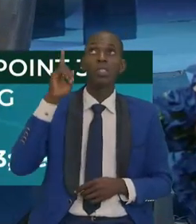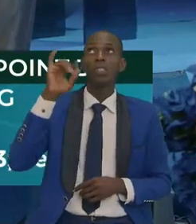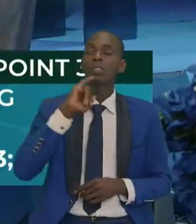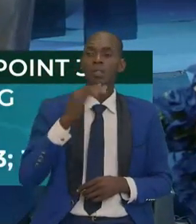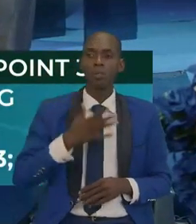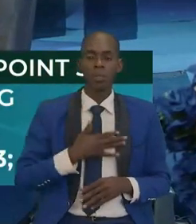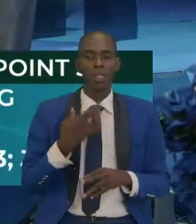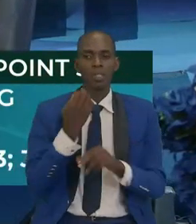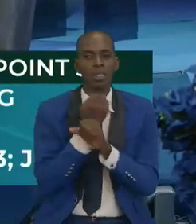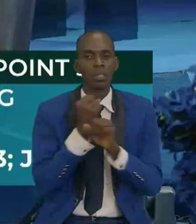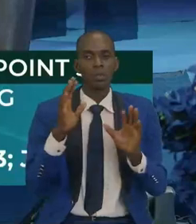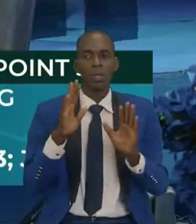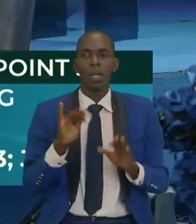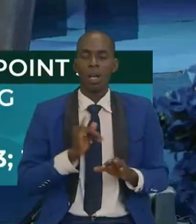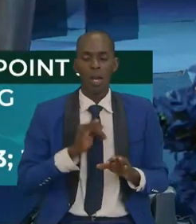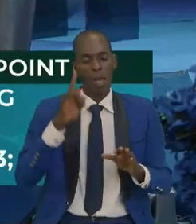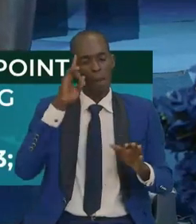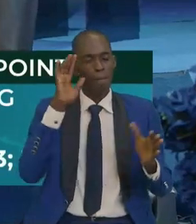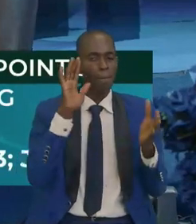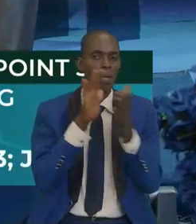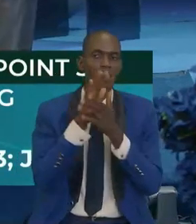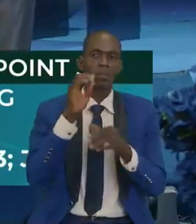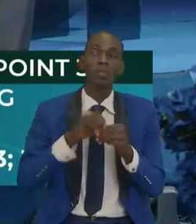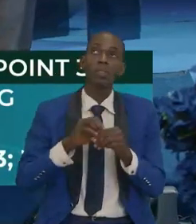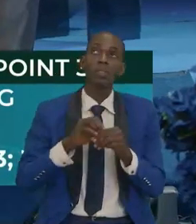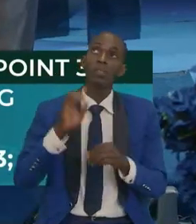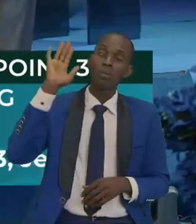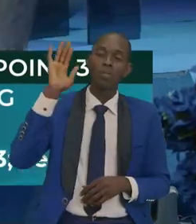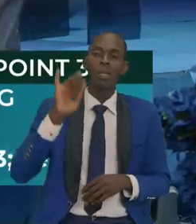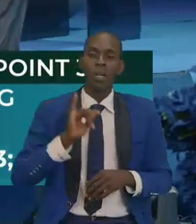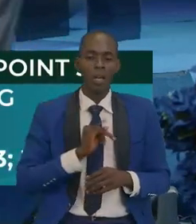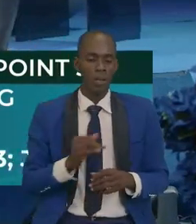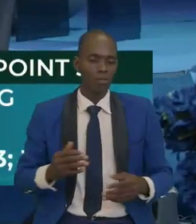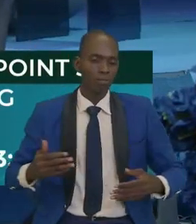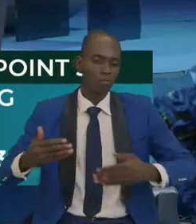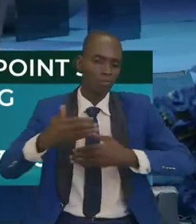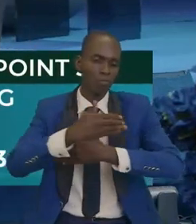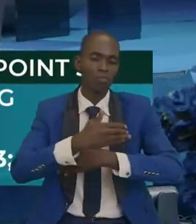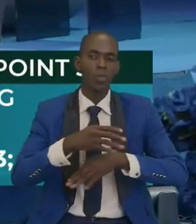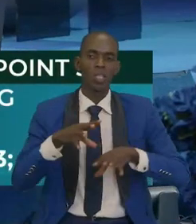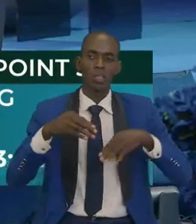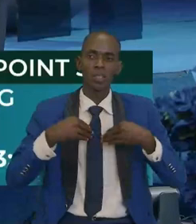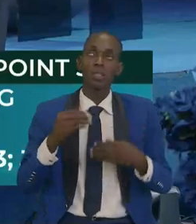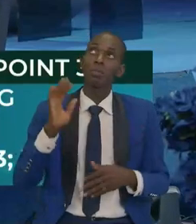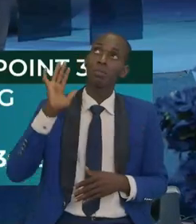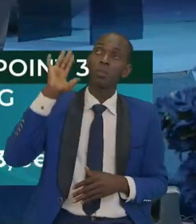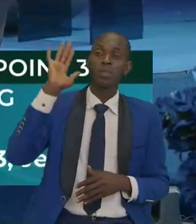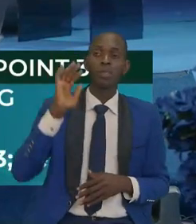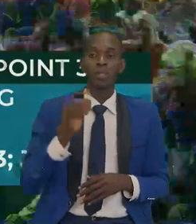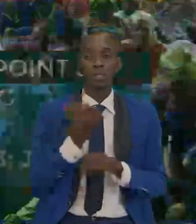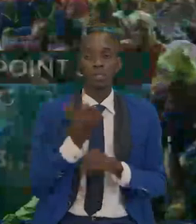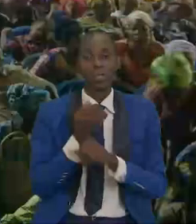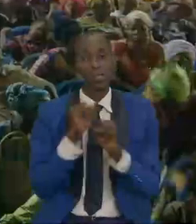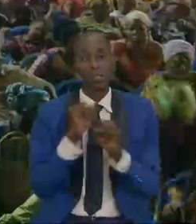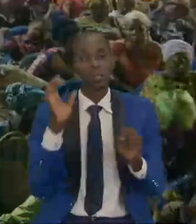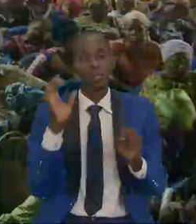Je l'accepte. Il est mon Rédempteur. Je crois en lui. Je l'embrasse.